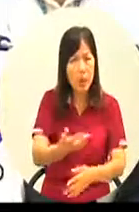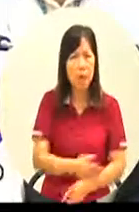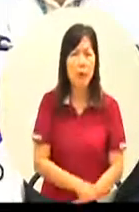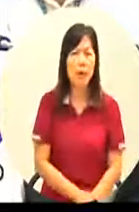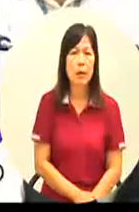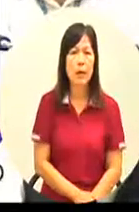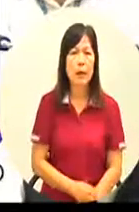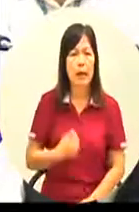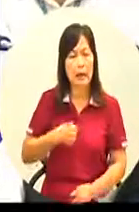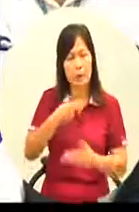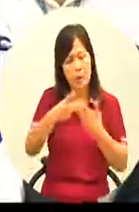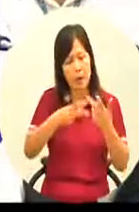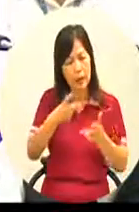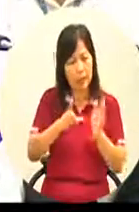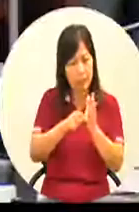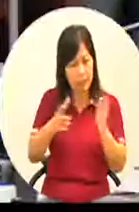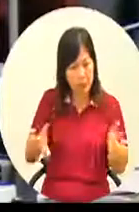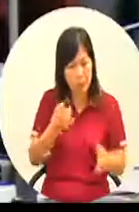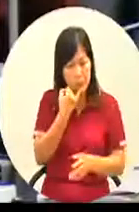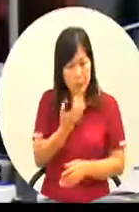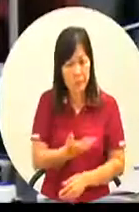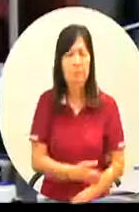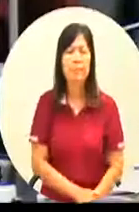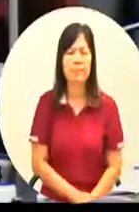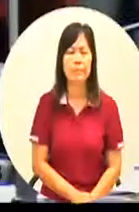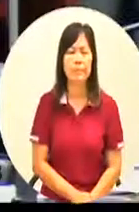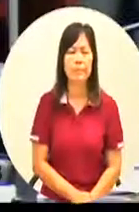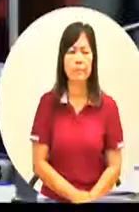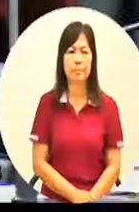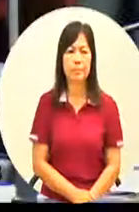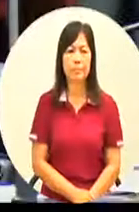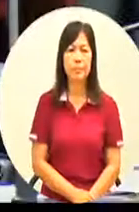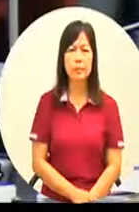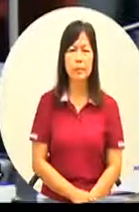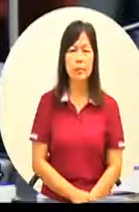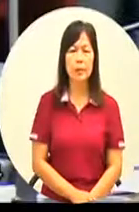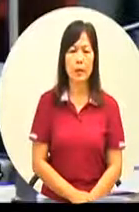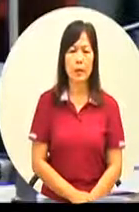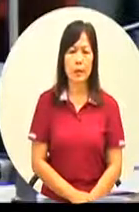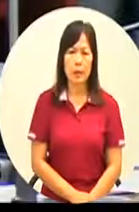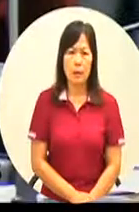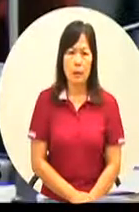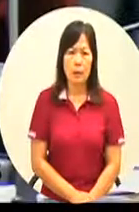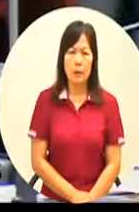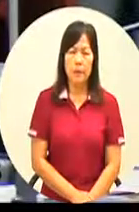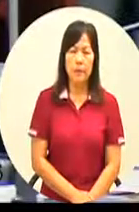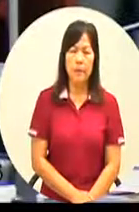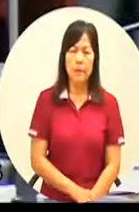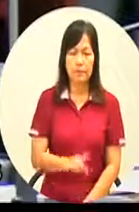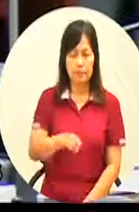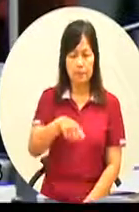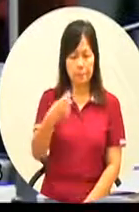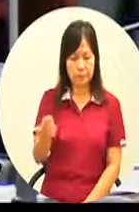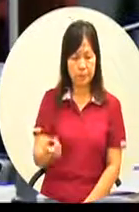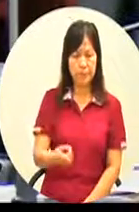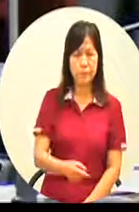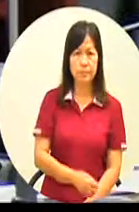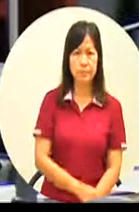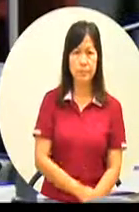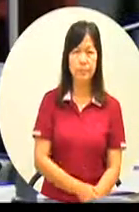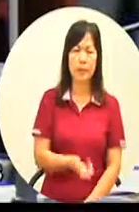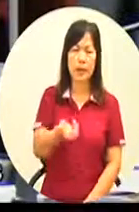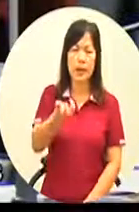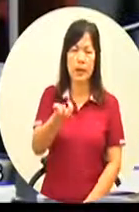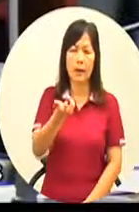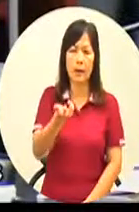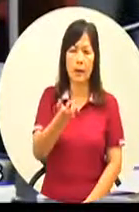我两礼拜时间，好不好？ 好， 好， 好，谢谢。接着哈，接着在我们刚刚哦